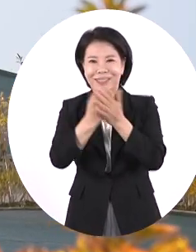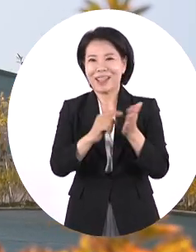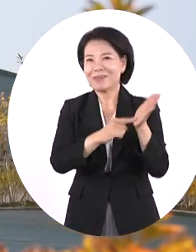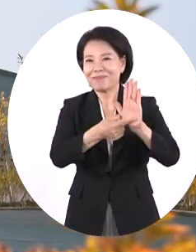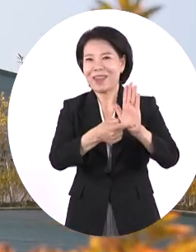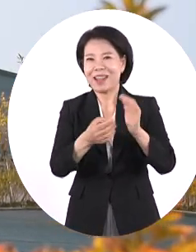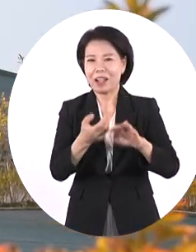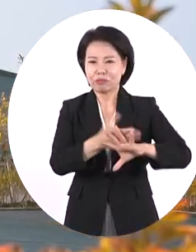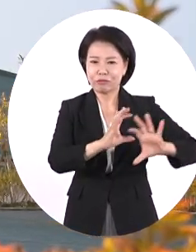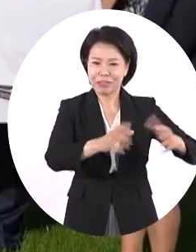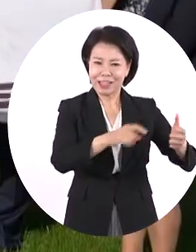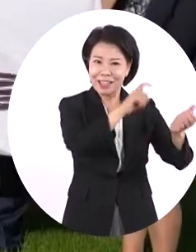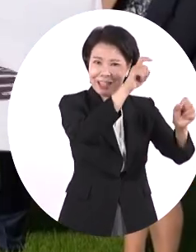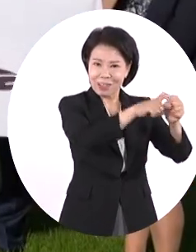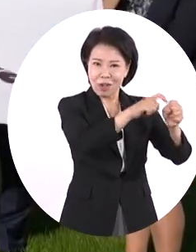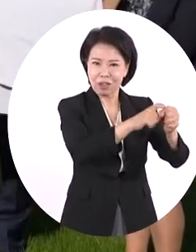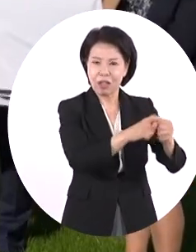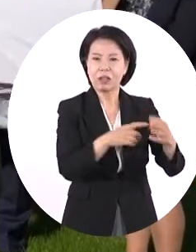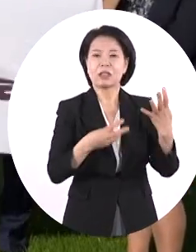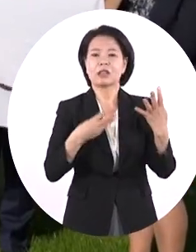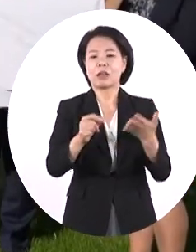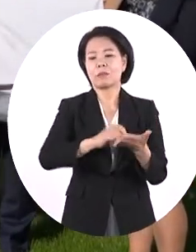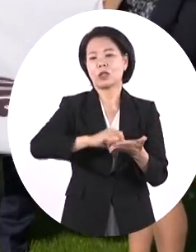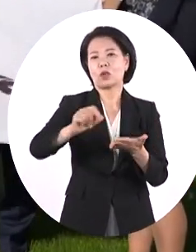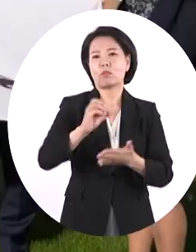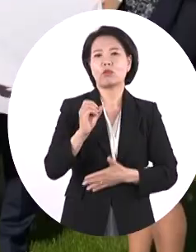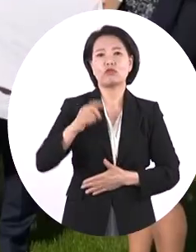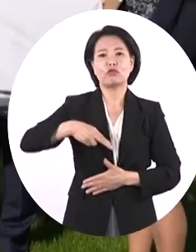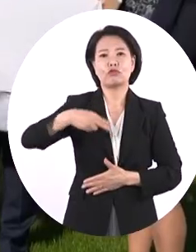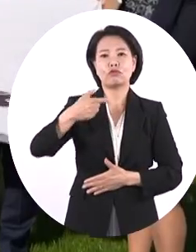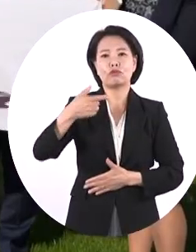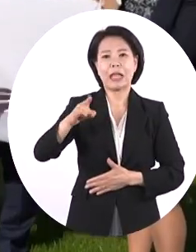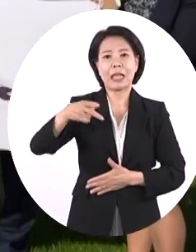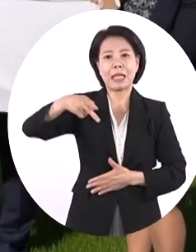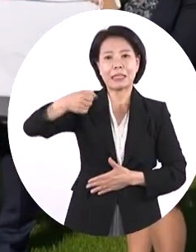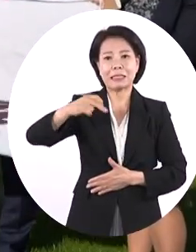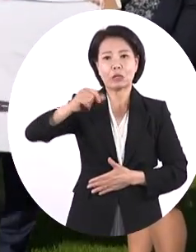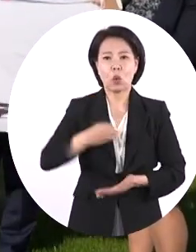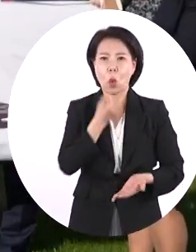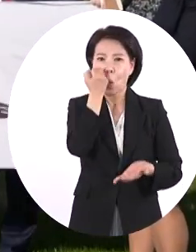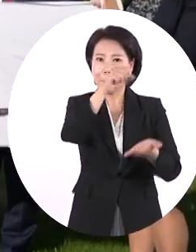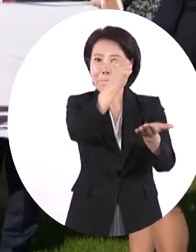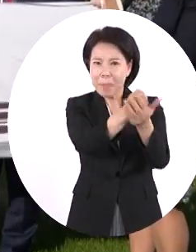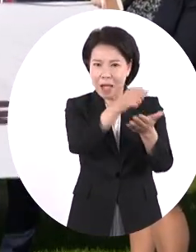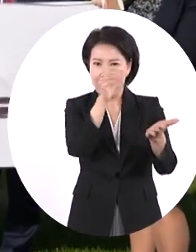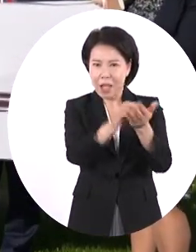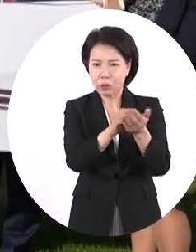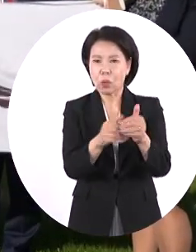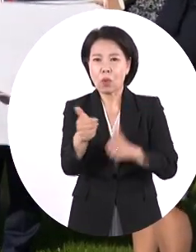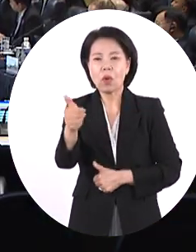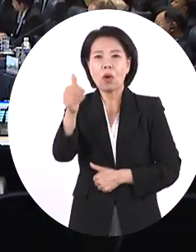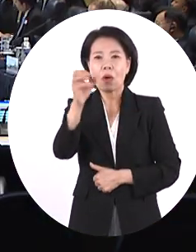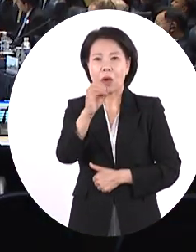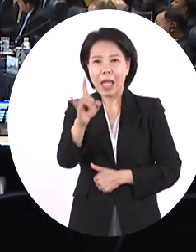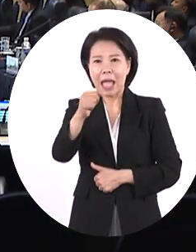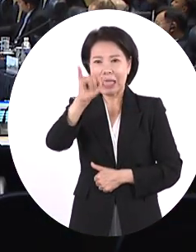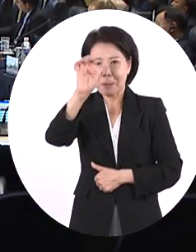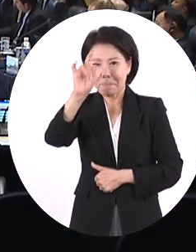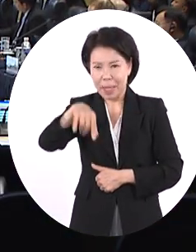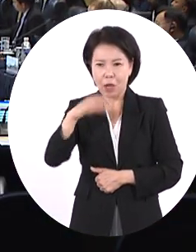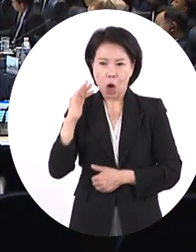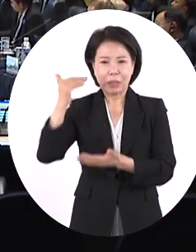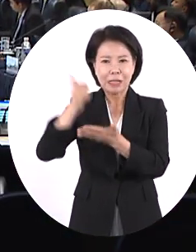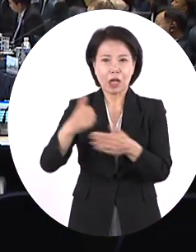밝혔습니다. 국제적으로는 제주 4.3 기록물의 유네스코 등재, 에이펙 장관회의와 유엔